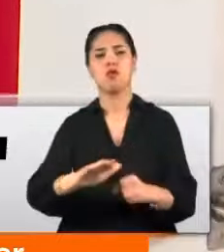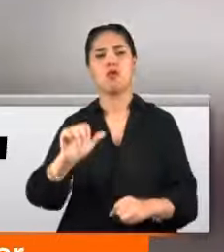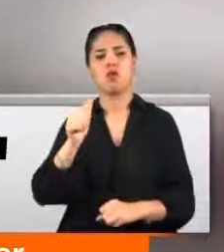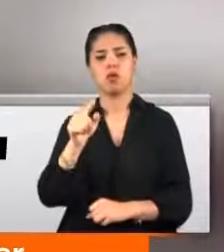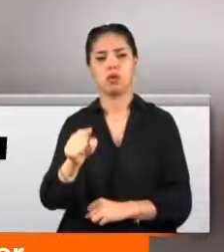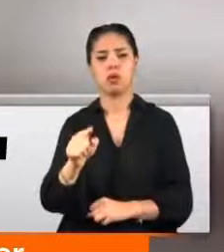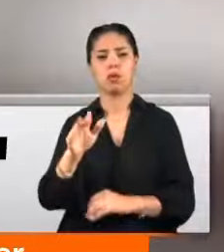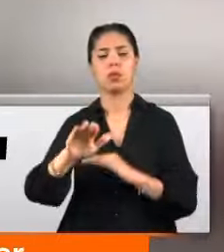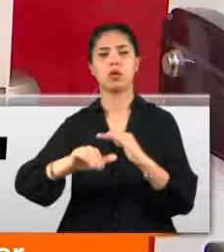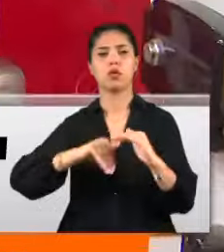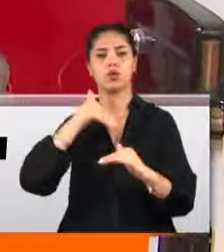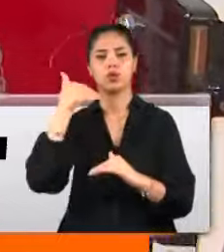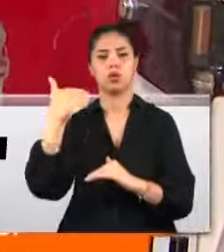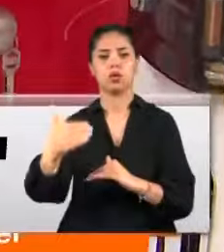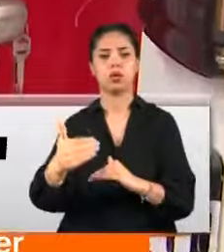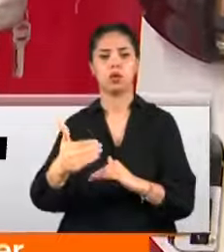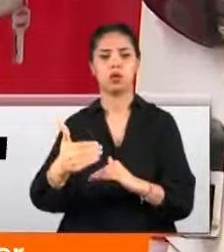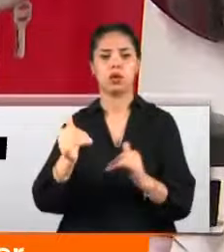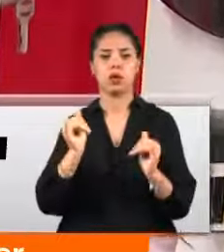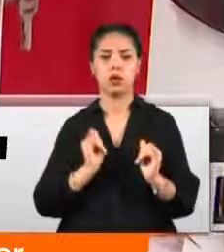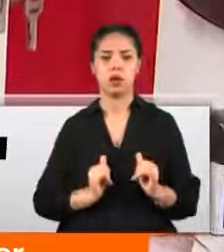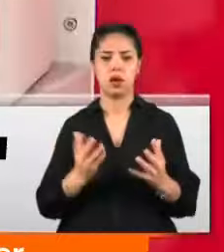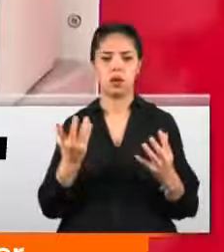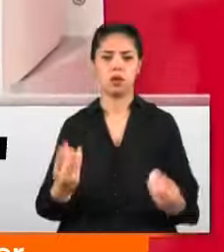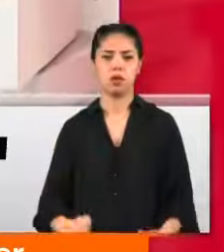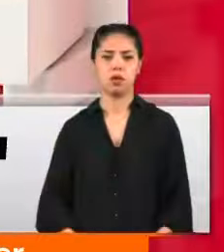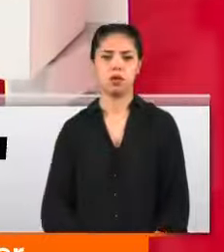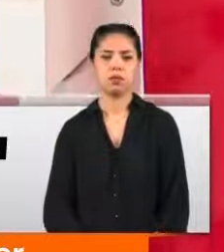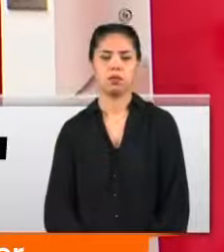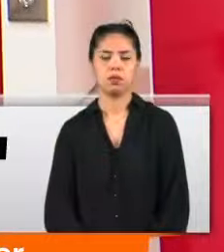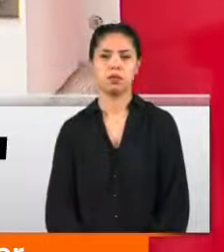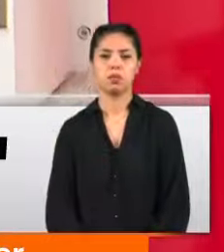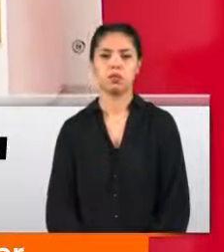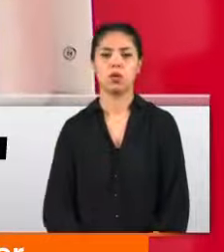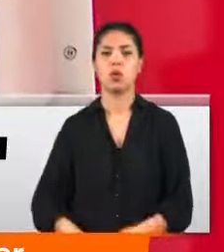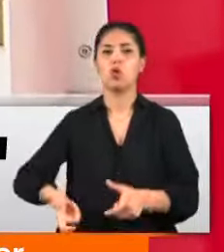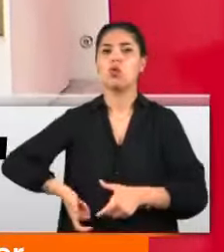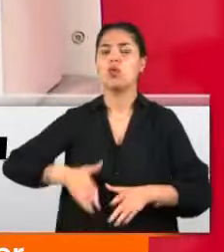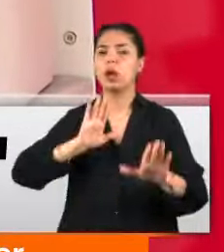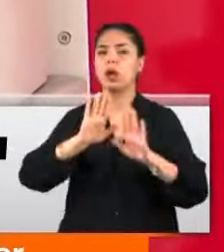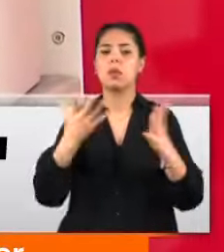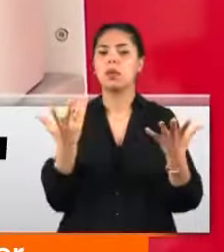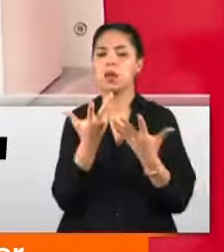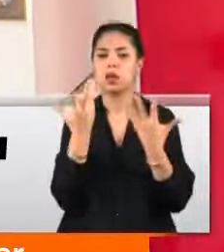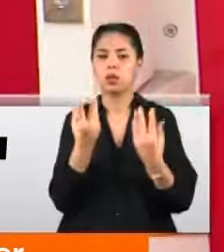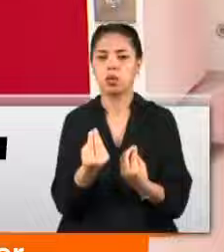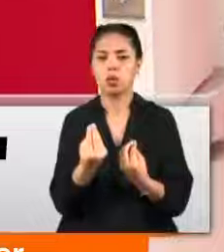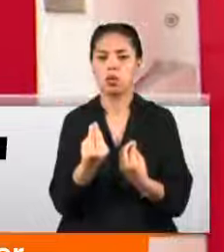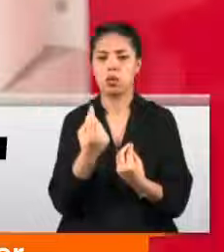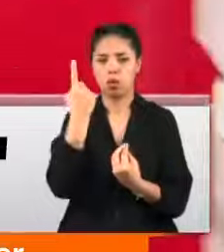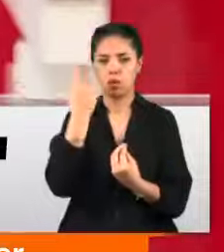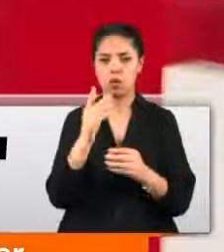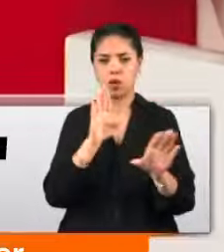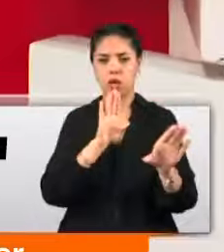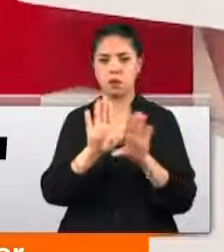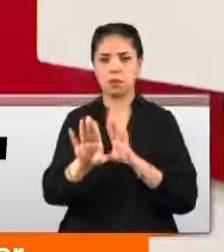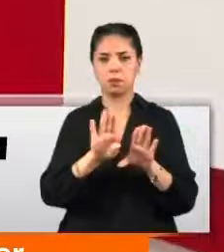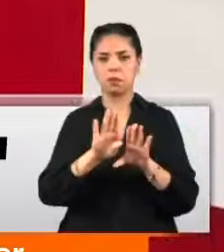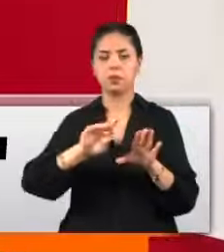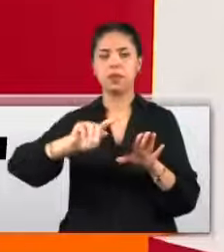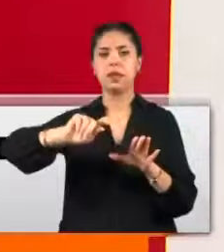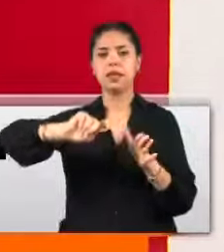ondan sonra rahat edeceksiniz güvenli kapı nasıl olur güvenli kapı başlık olarak ilk önce kapının üzerindeki